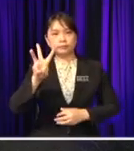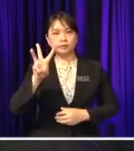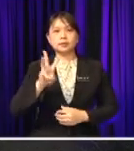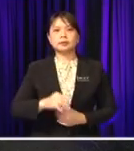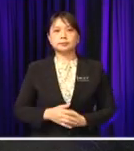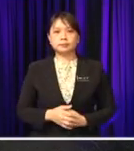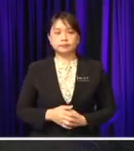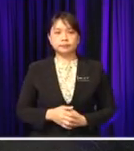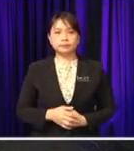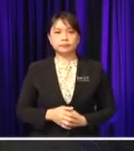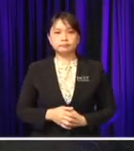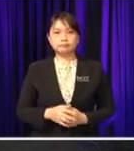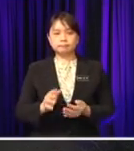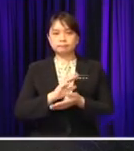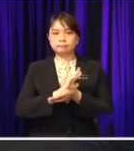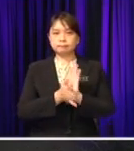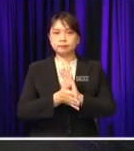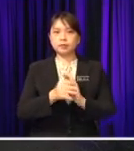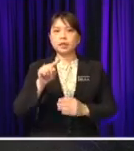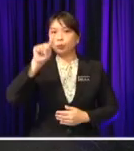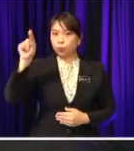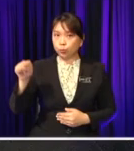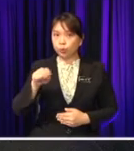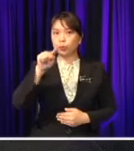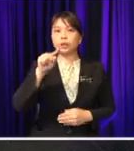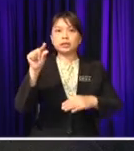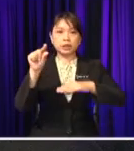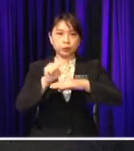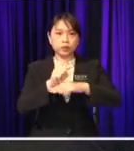jadi yang kita Bulat itu adalah kita perlu